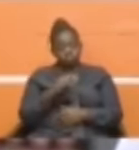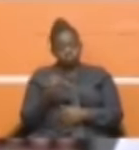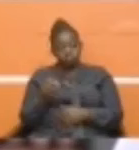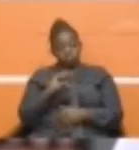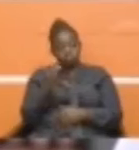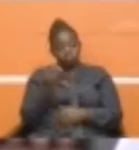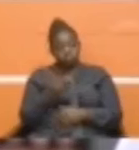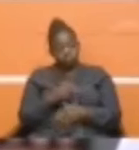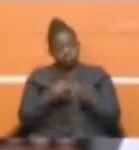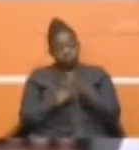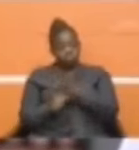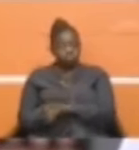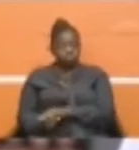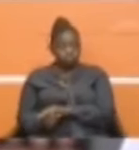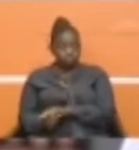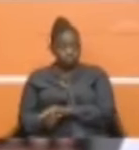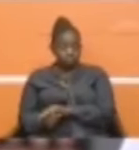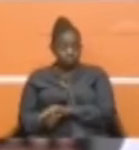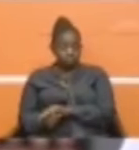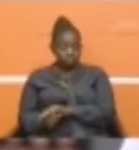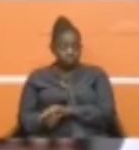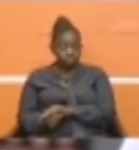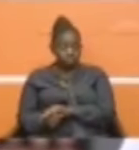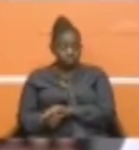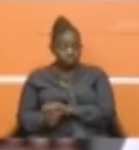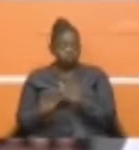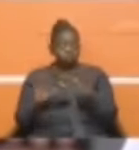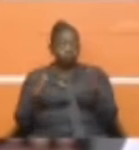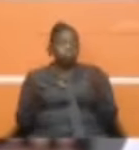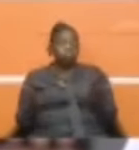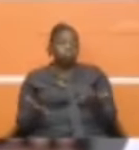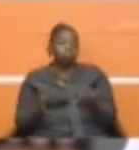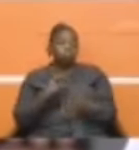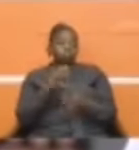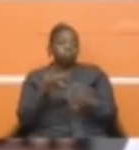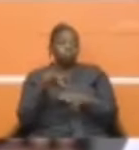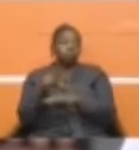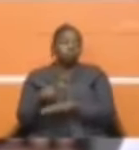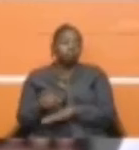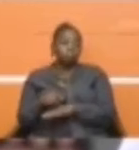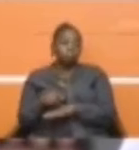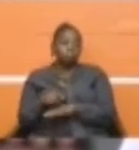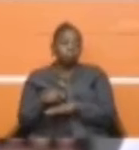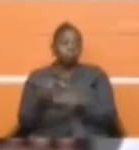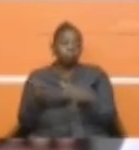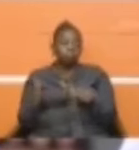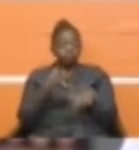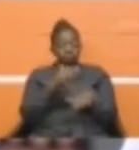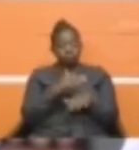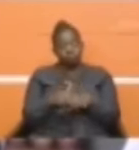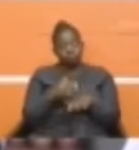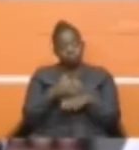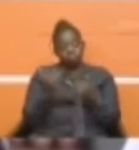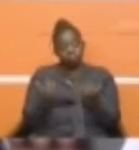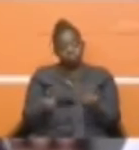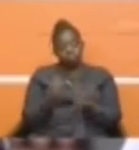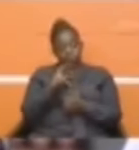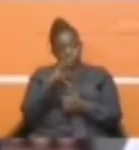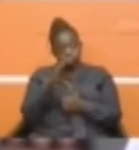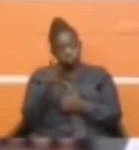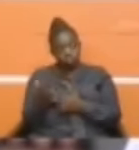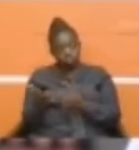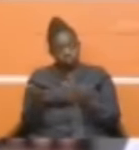tusinga kunigirizibwa kano muungane nkabiseewo tutya? Ife tu dependingira kunanda aye wendi kuogerera buti